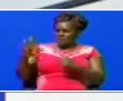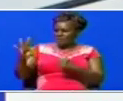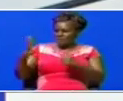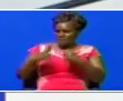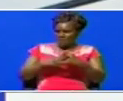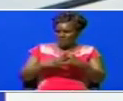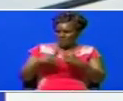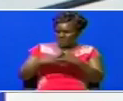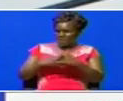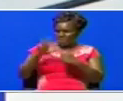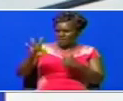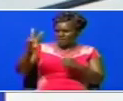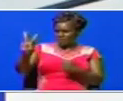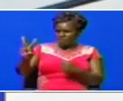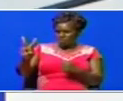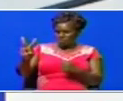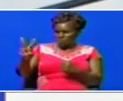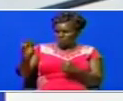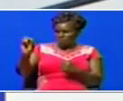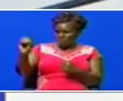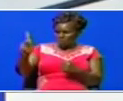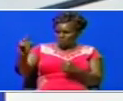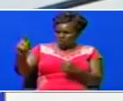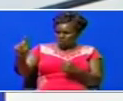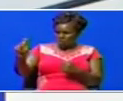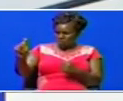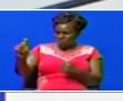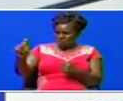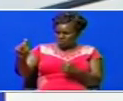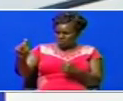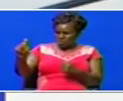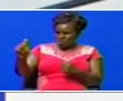539,932. John Ekur Okot,